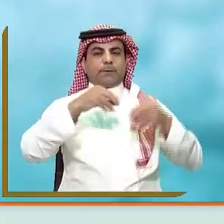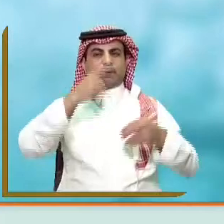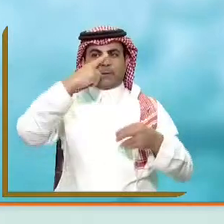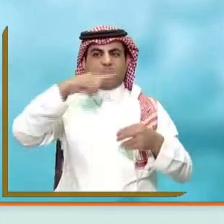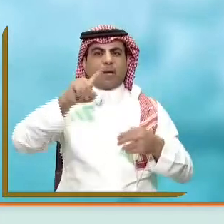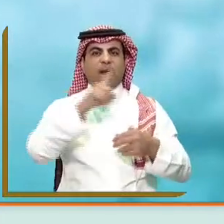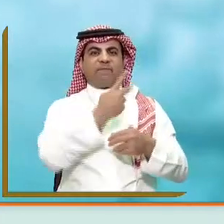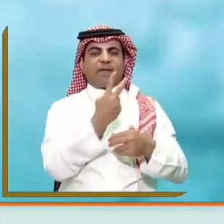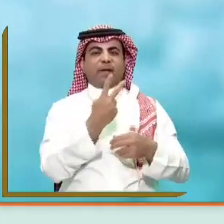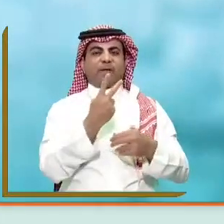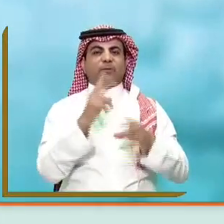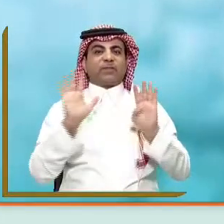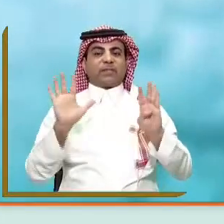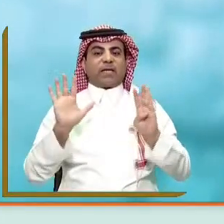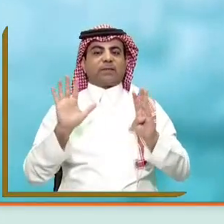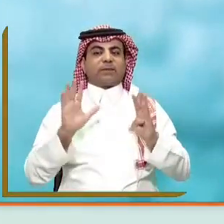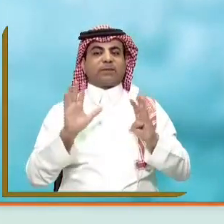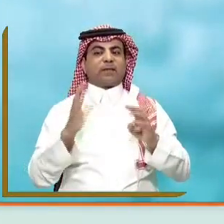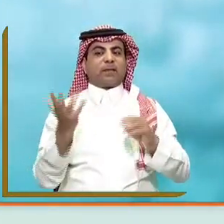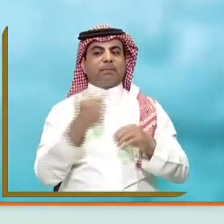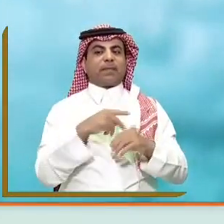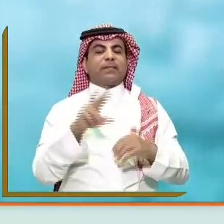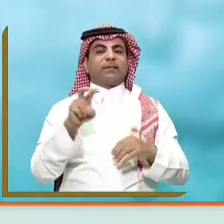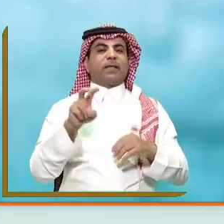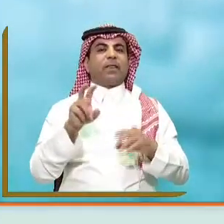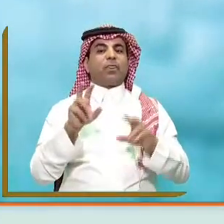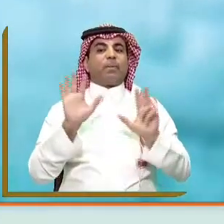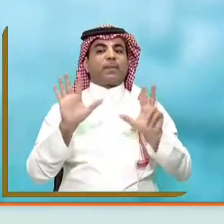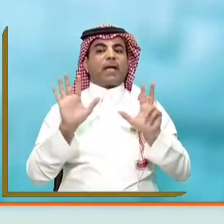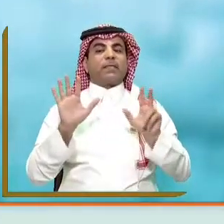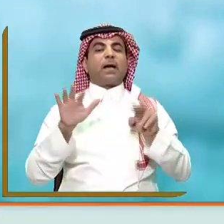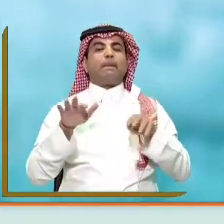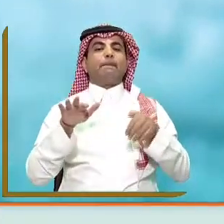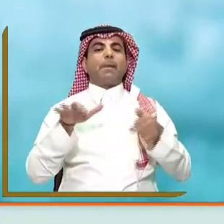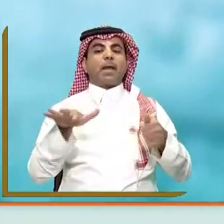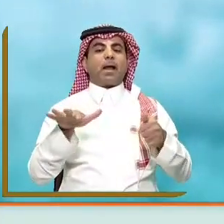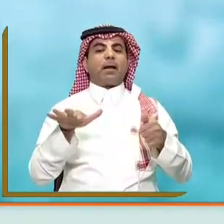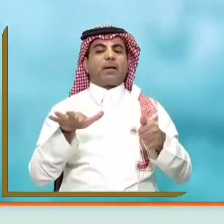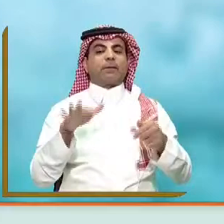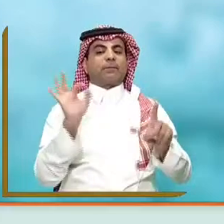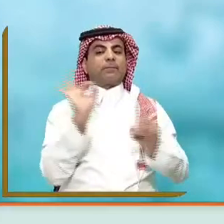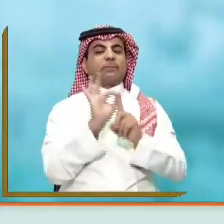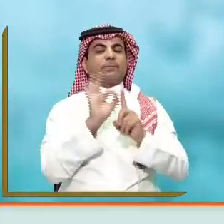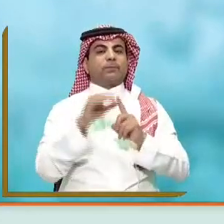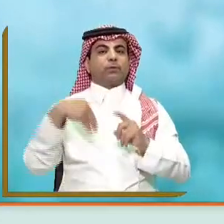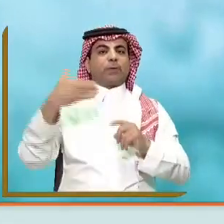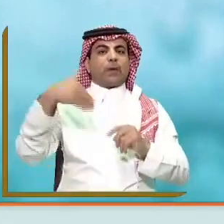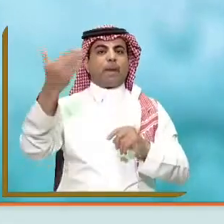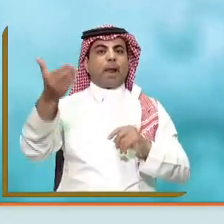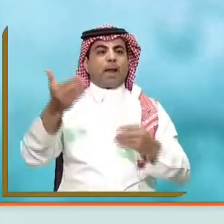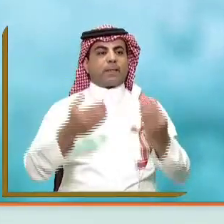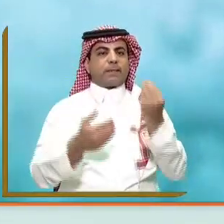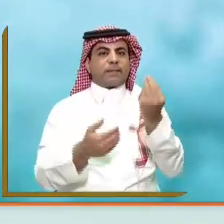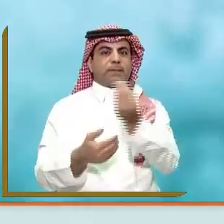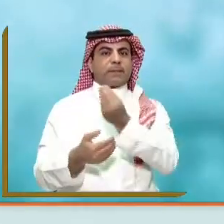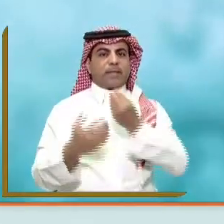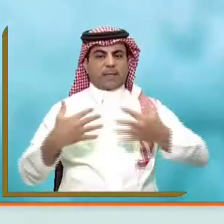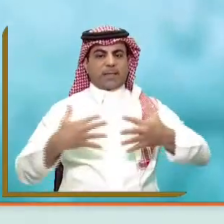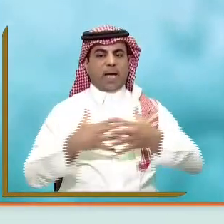في عام 2019 أكثر من 18 مليار. ما مستقبل هذه العلاقات بعد هذه الزيارة